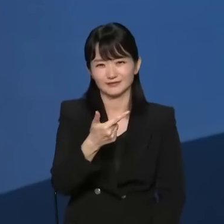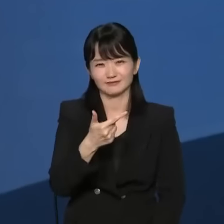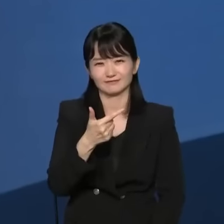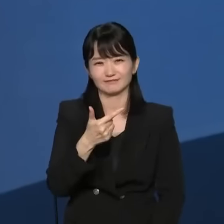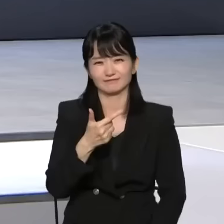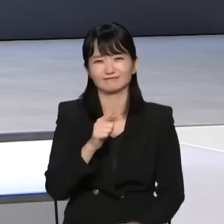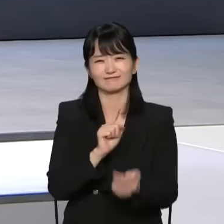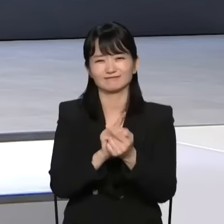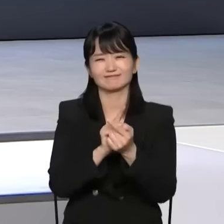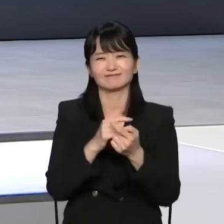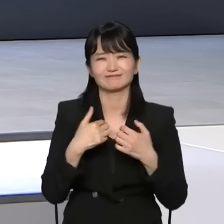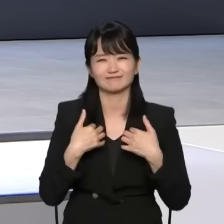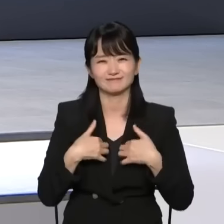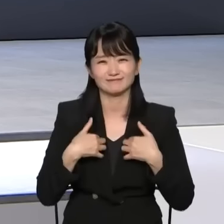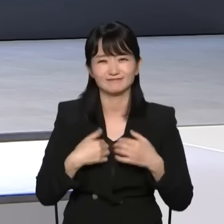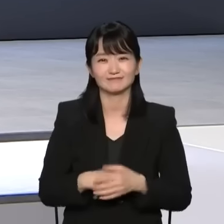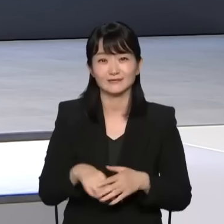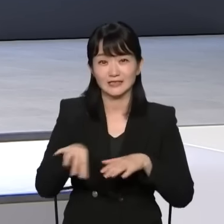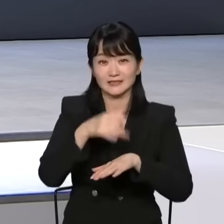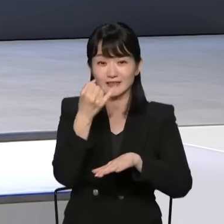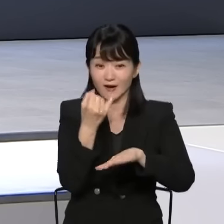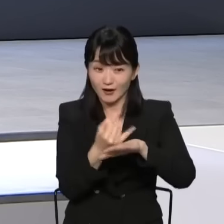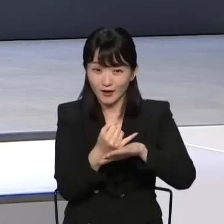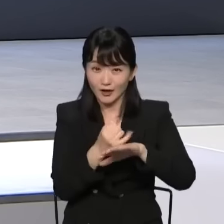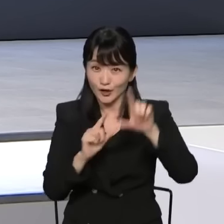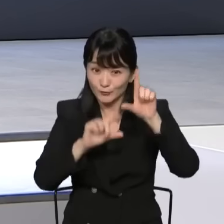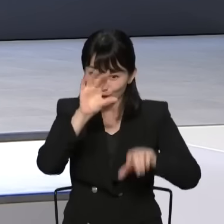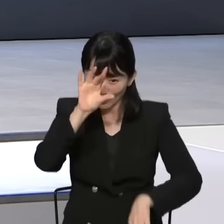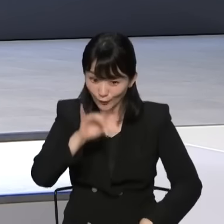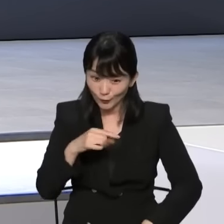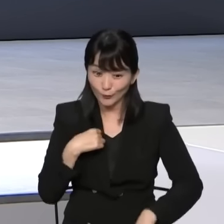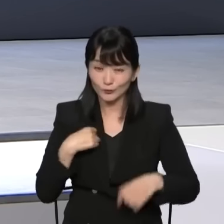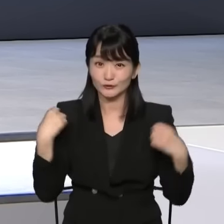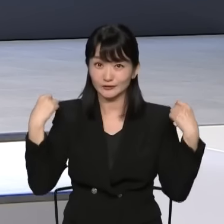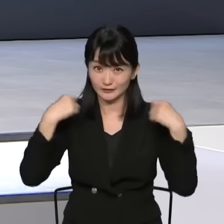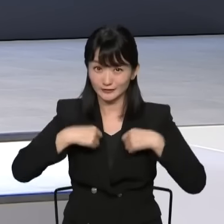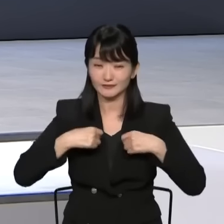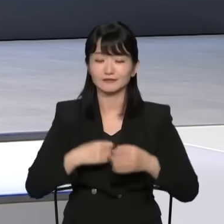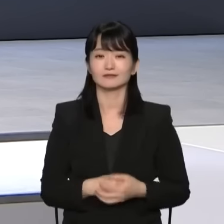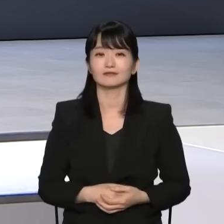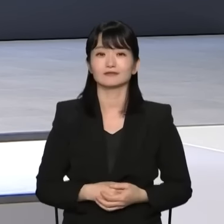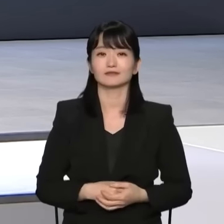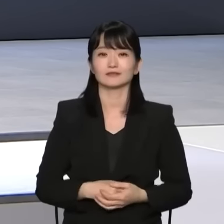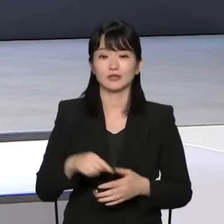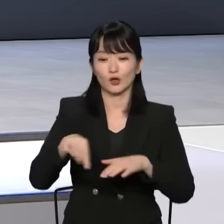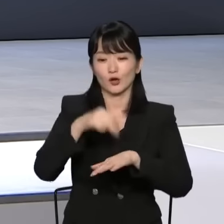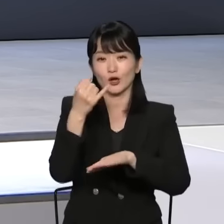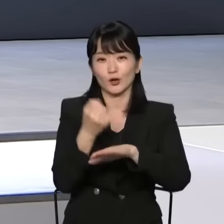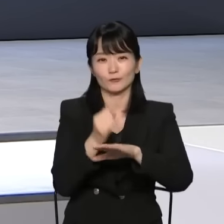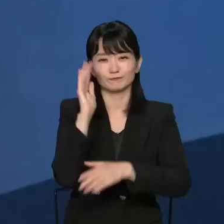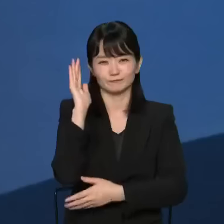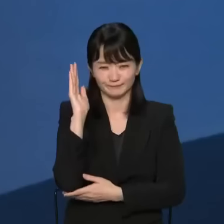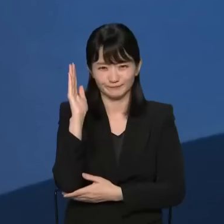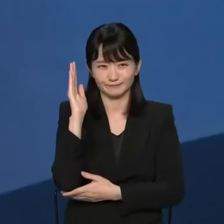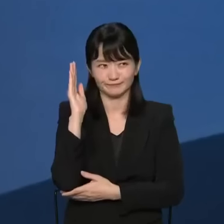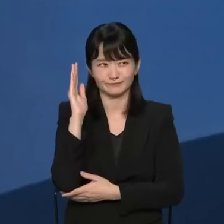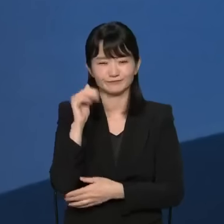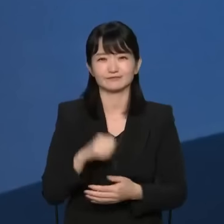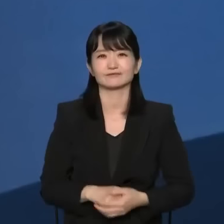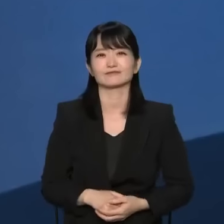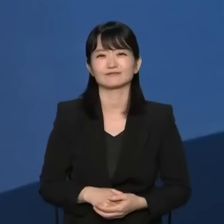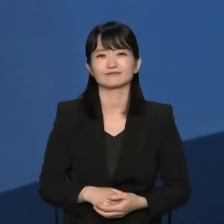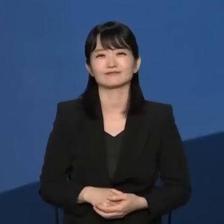반갑습니다. 황후 이미지에 어울리는 드레스를 네, 맞아요. 네, 황후 이야기니까 네. 아무래도